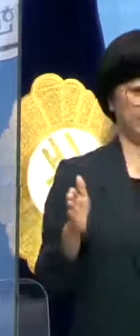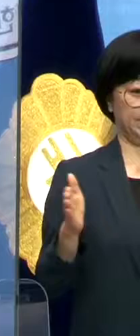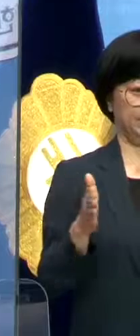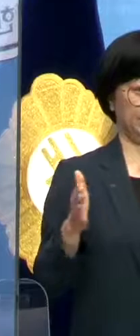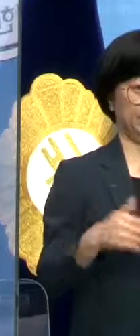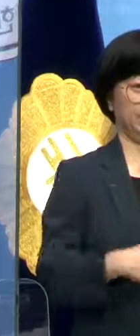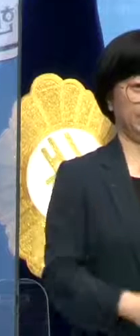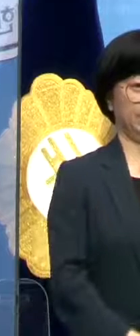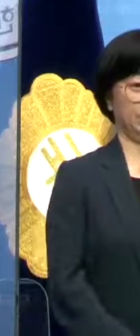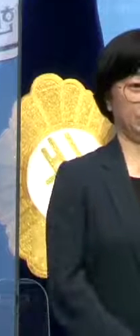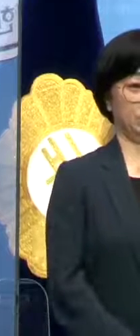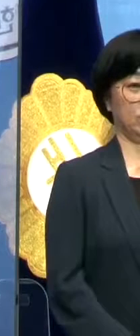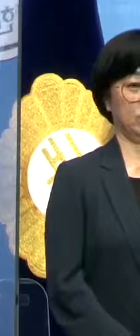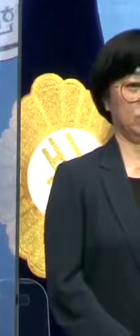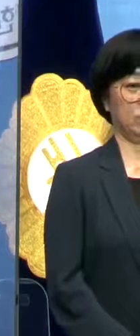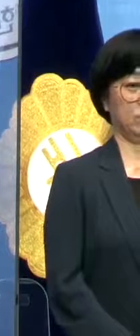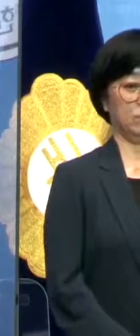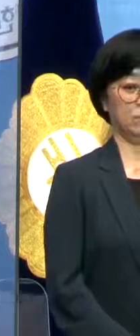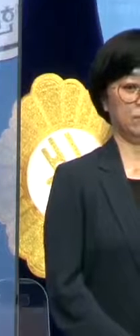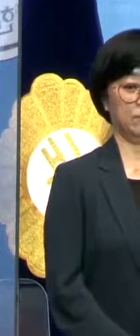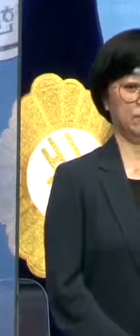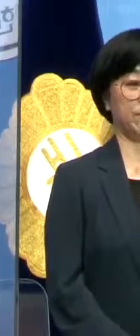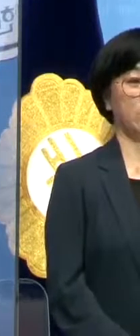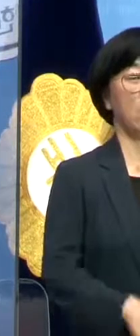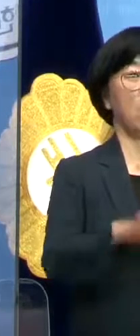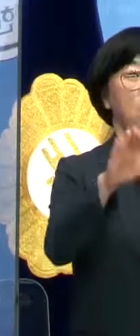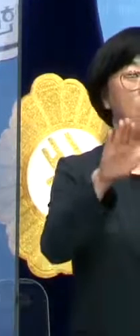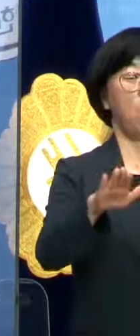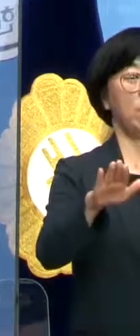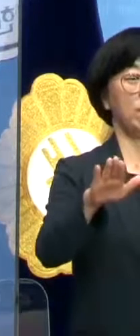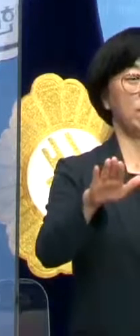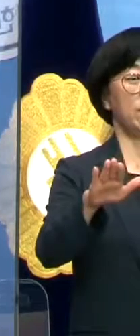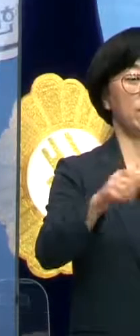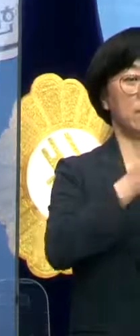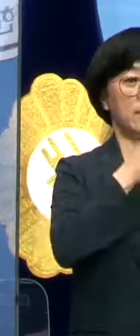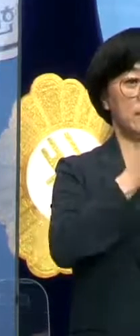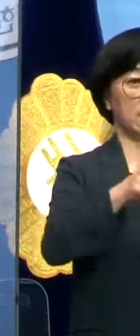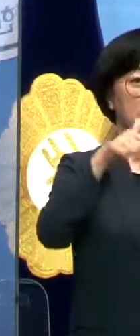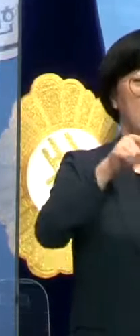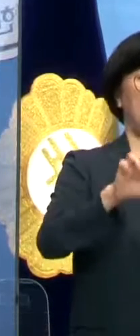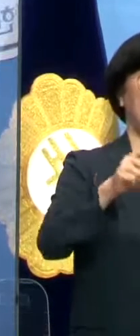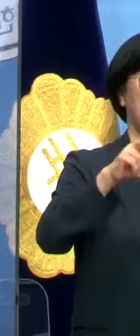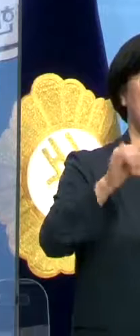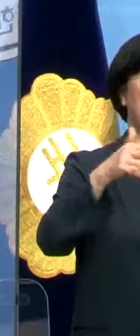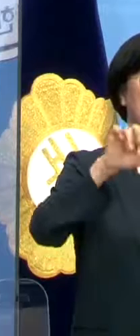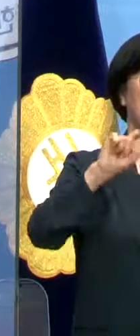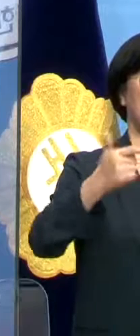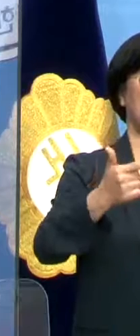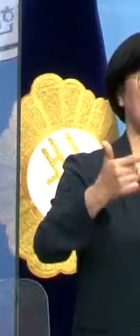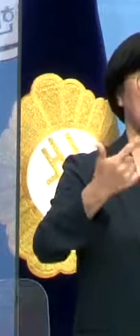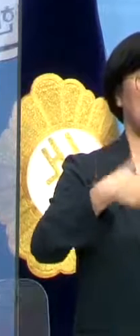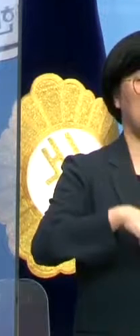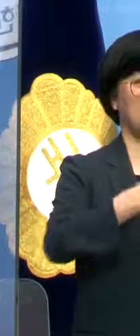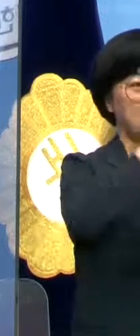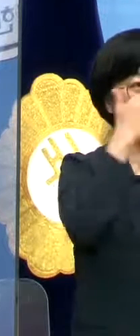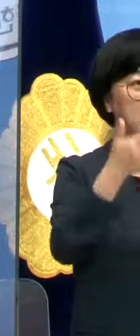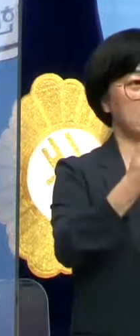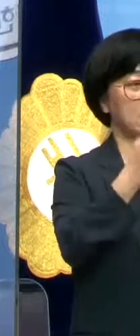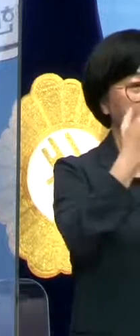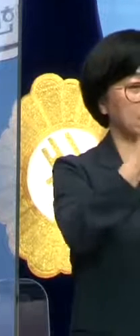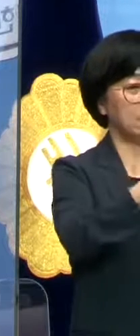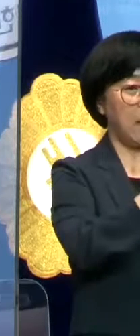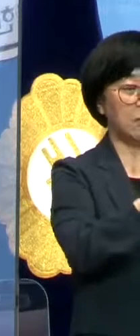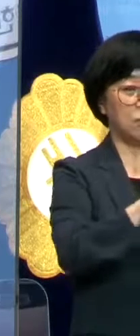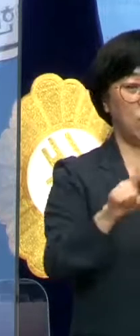이쪽으로 하다 되요 연을 기자회견 순서는 강 민 진 청년 정당 창당 준비 원장님 그 다음에